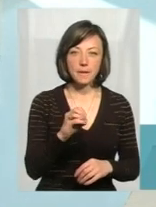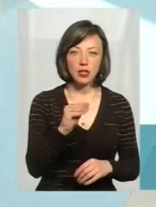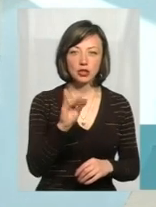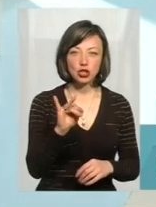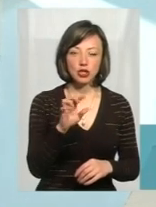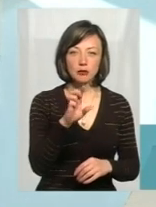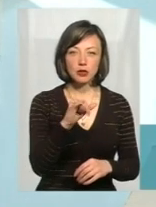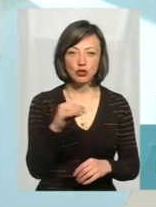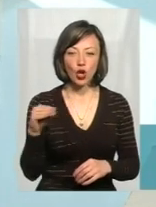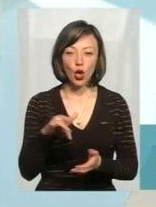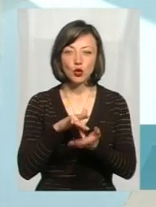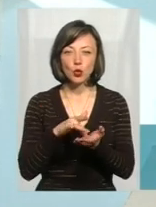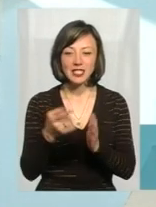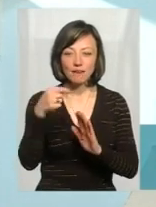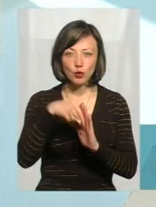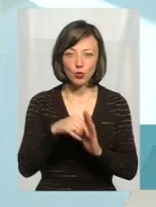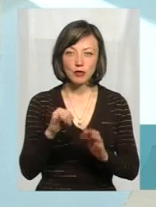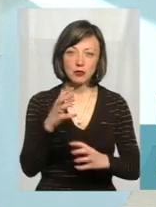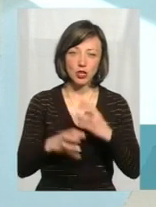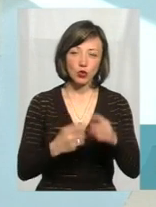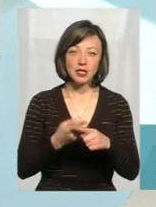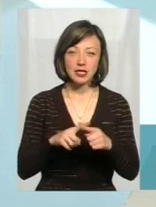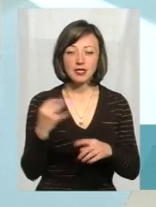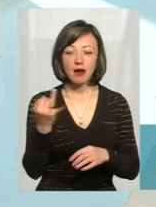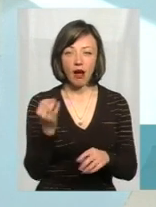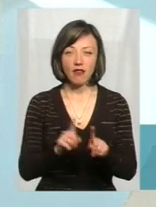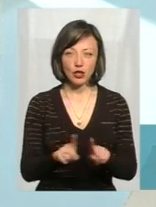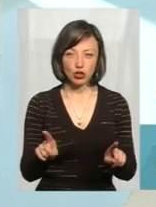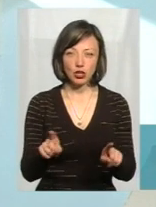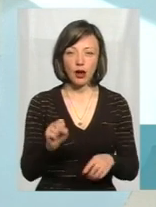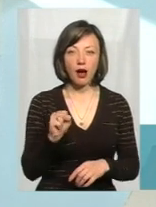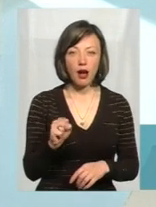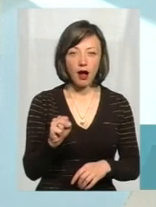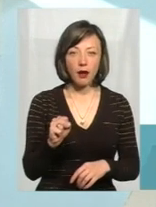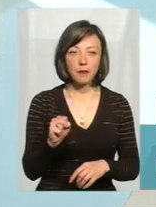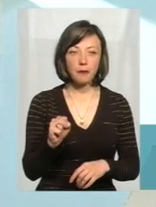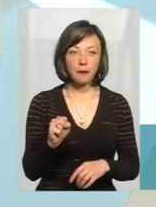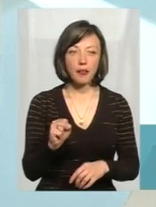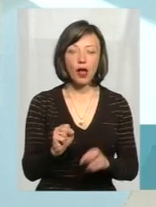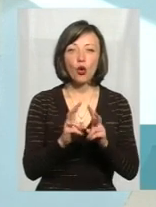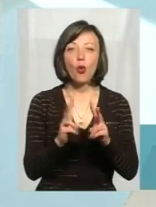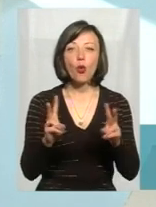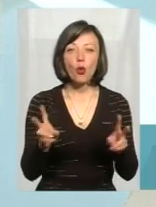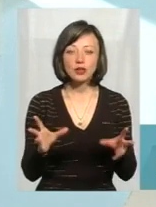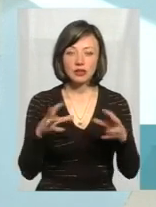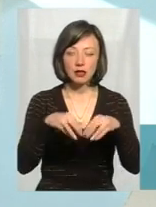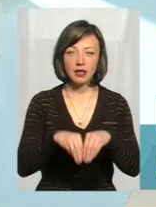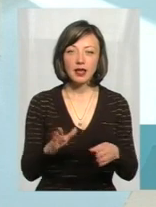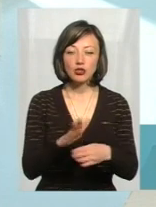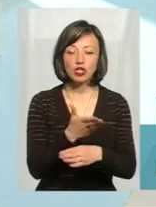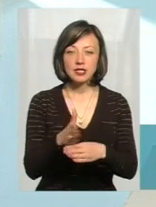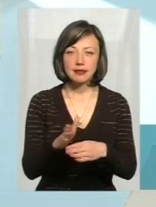туризм внутрішній і міжнародний, дуже цікава річ. А з кого складається, з яких